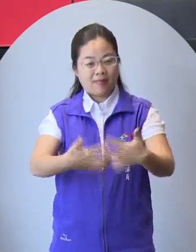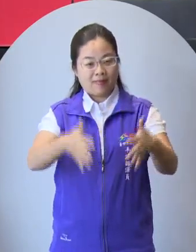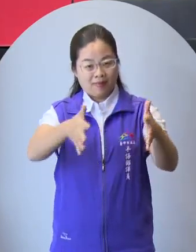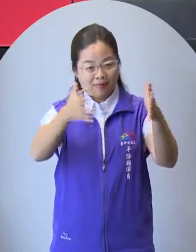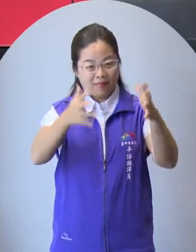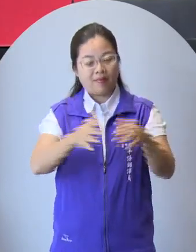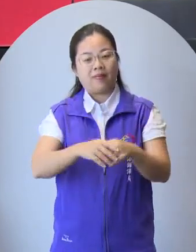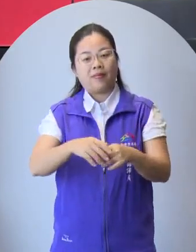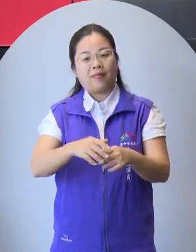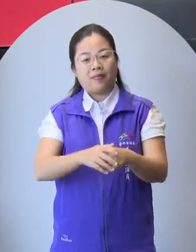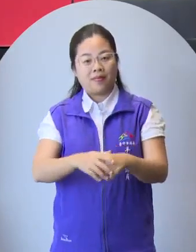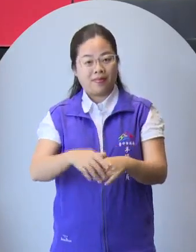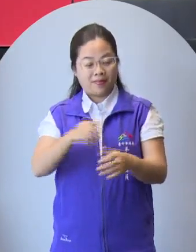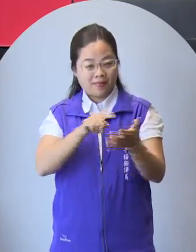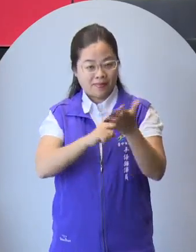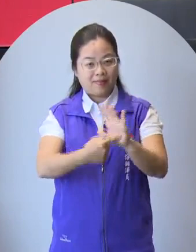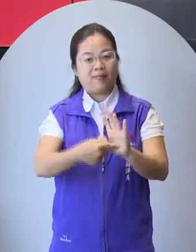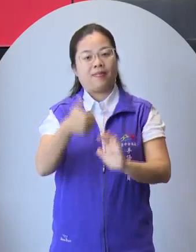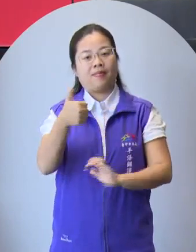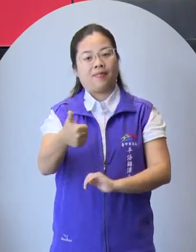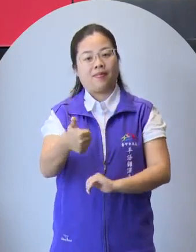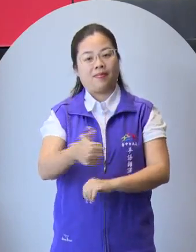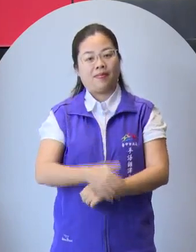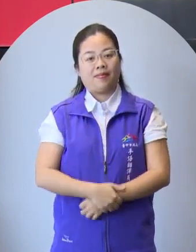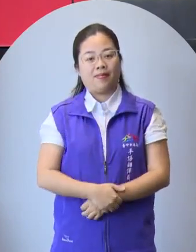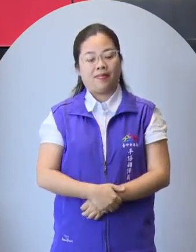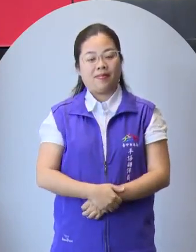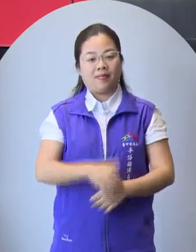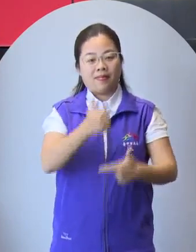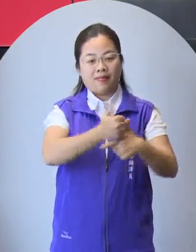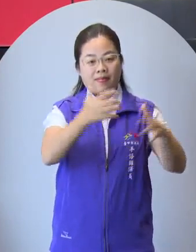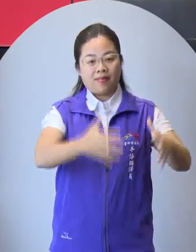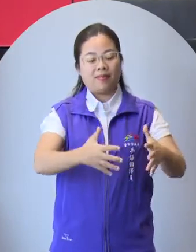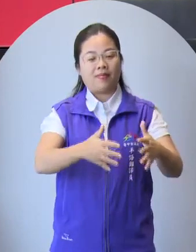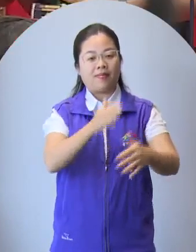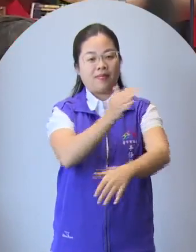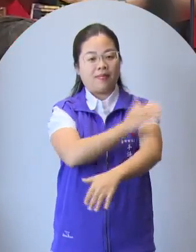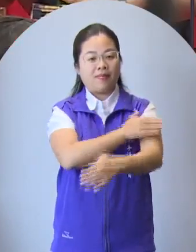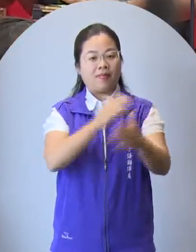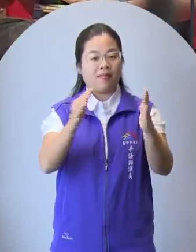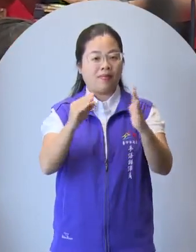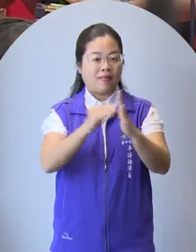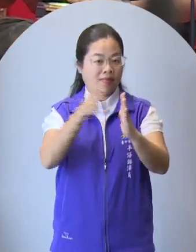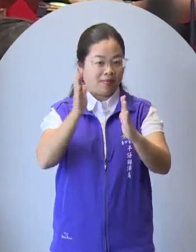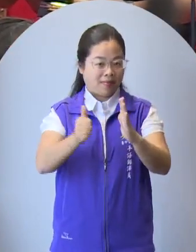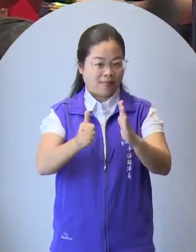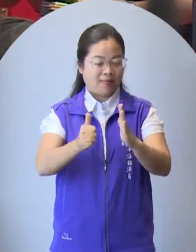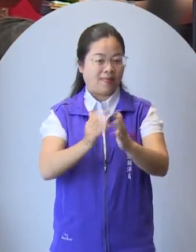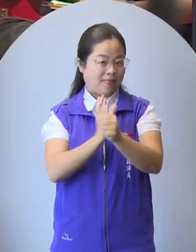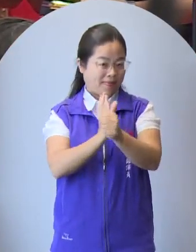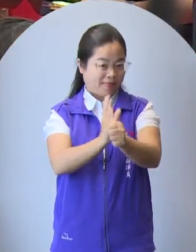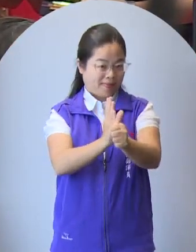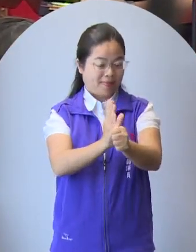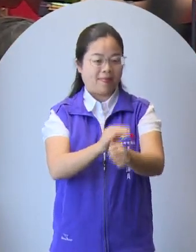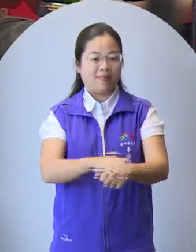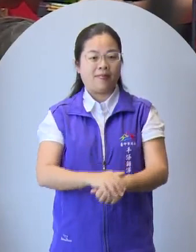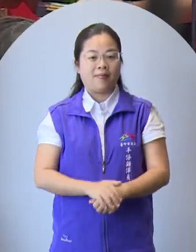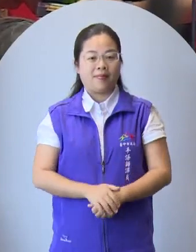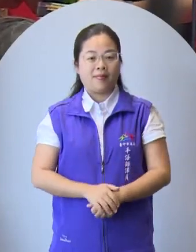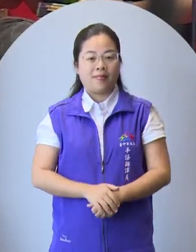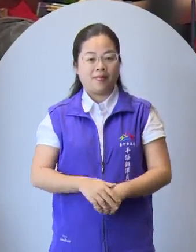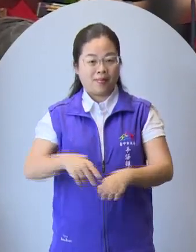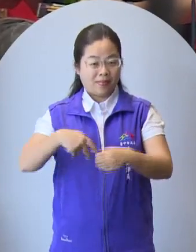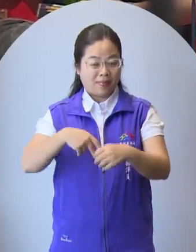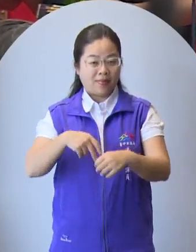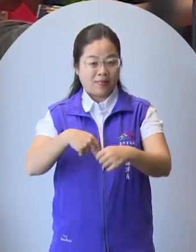奖，绩效卓著。建设局陈局长率同仁上台献奖。建设局3项工程分别为足